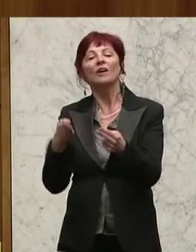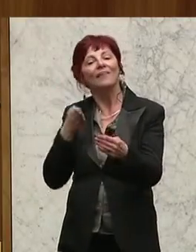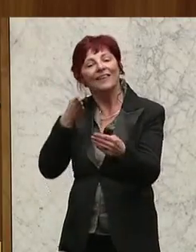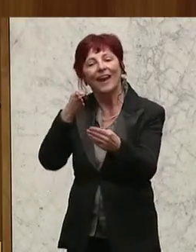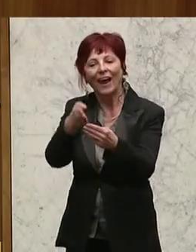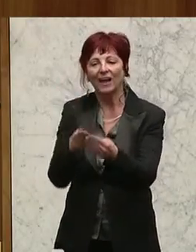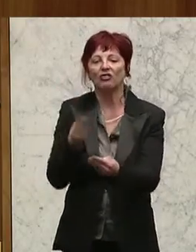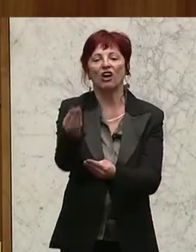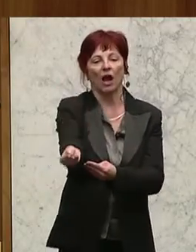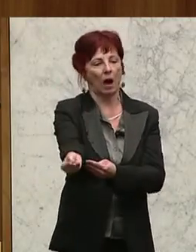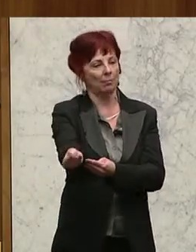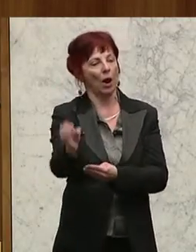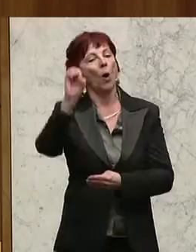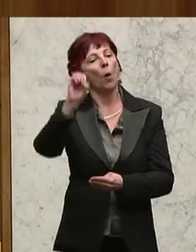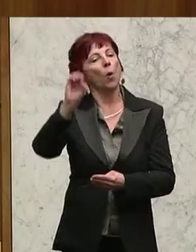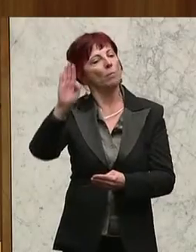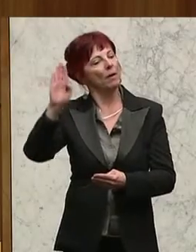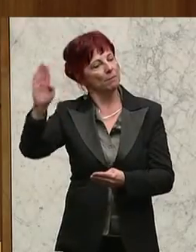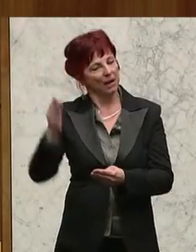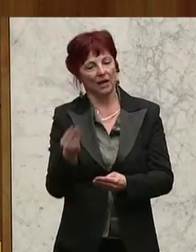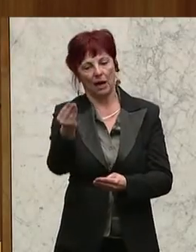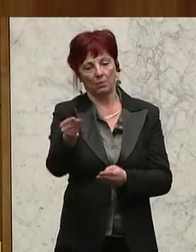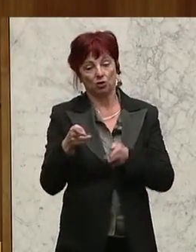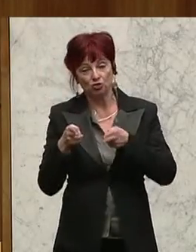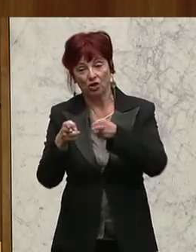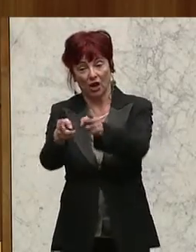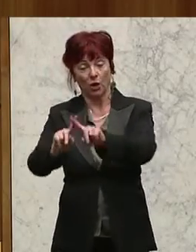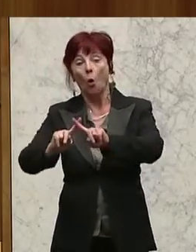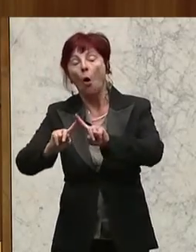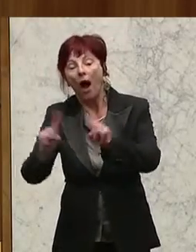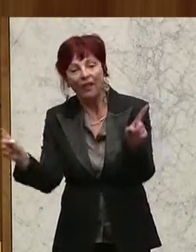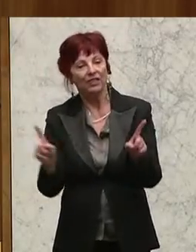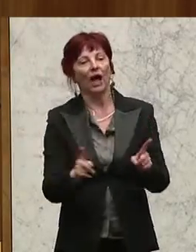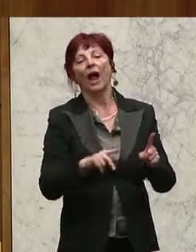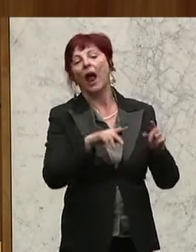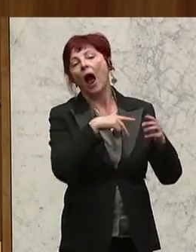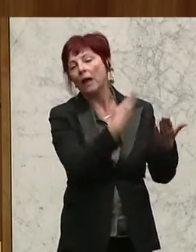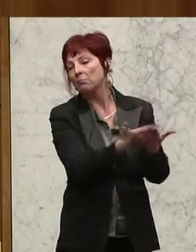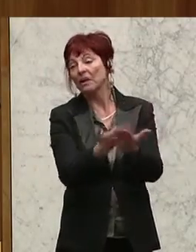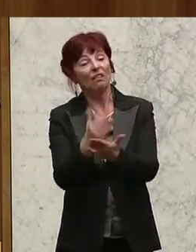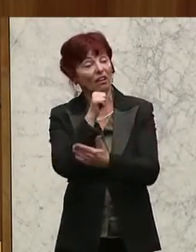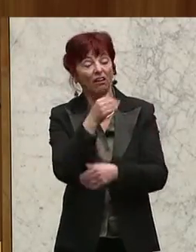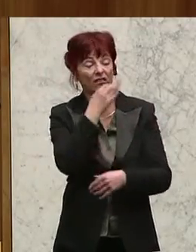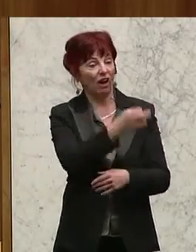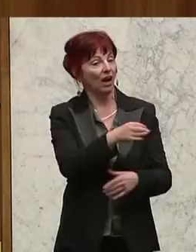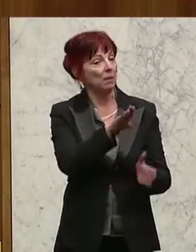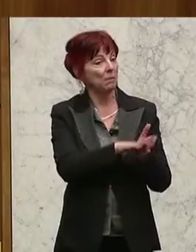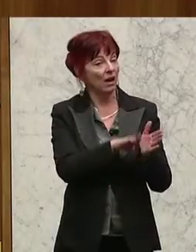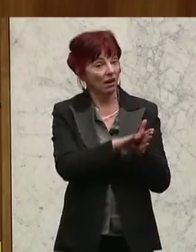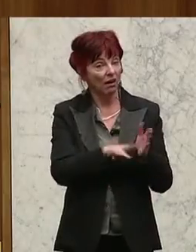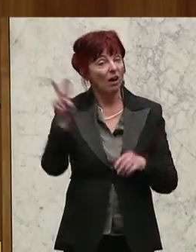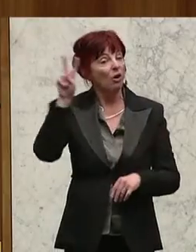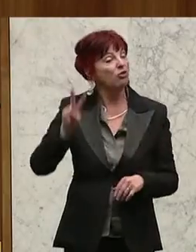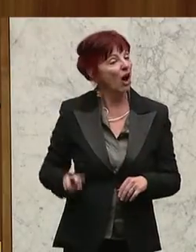an die ÖBB, ohne andere Anbieter zu fragen, ob es günstiger und besser ginge. Vorarlberg. Wenige Wochen ist es